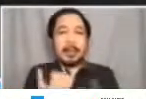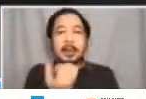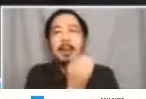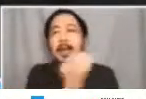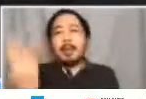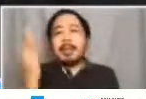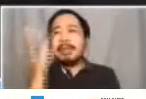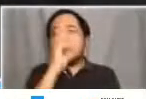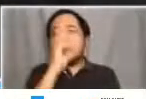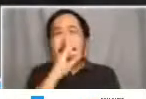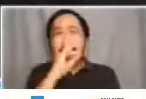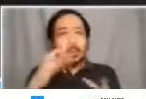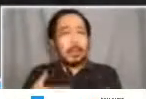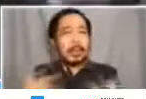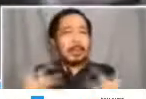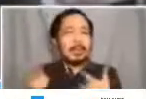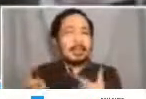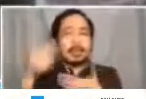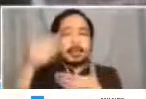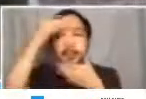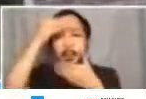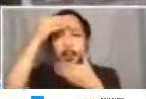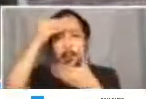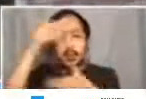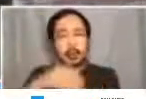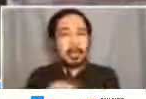Ma'am, we are so lucky here because